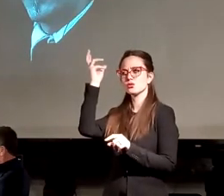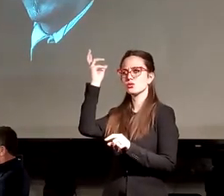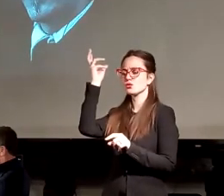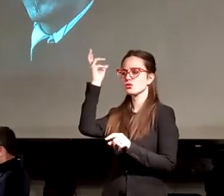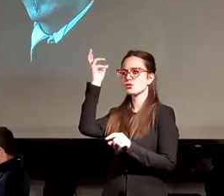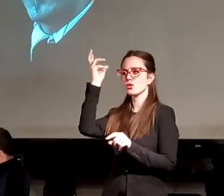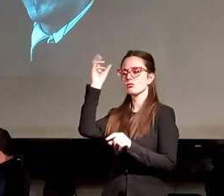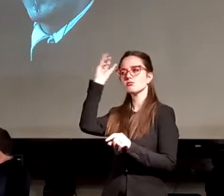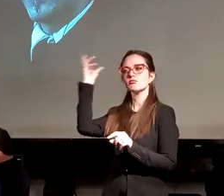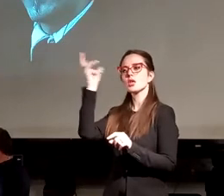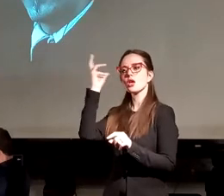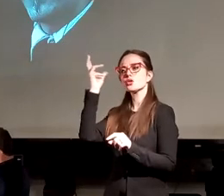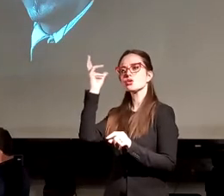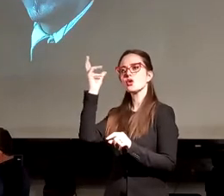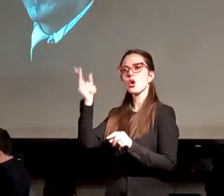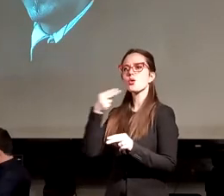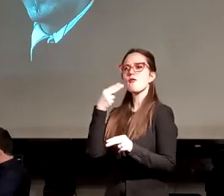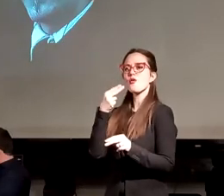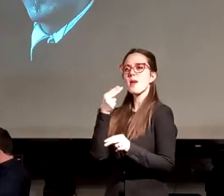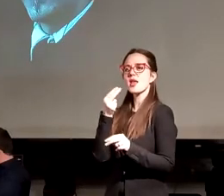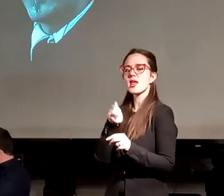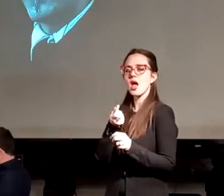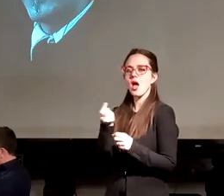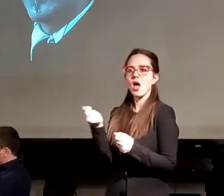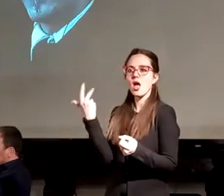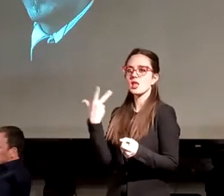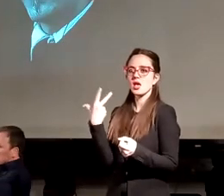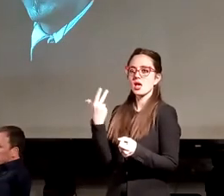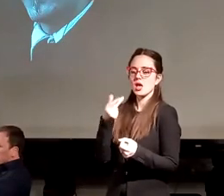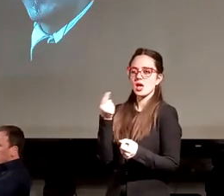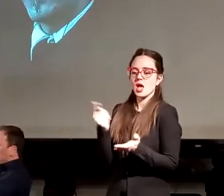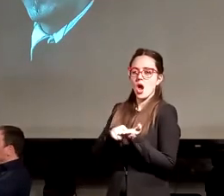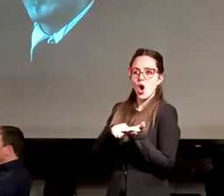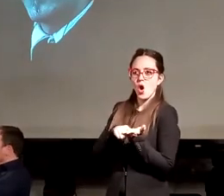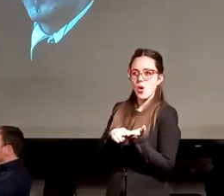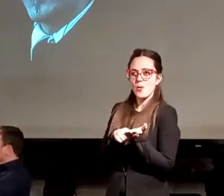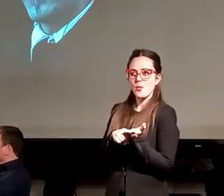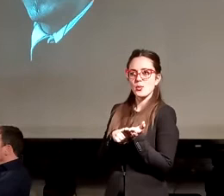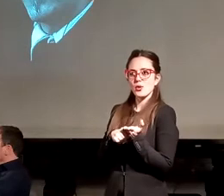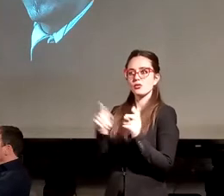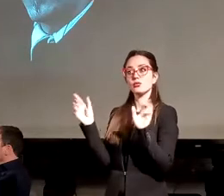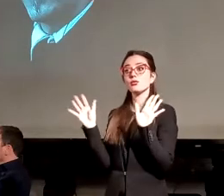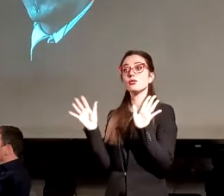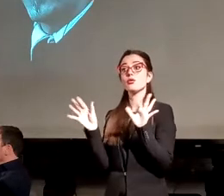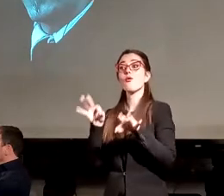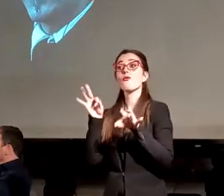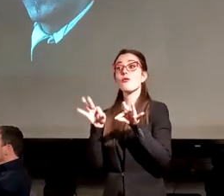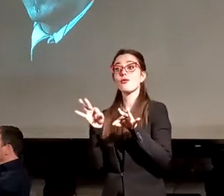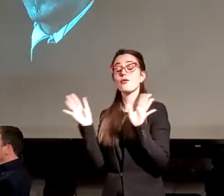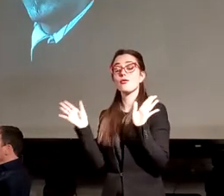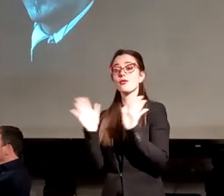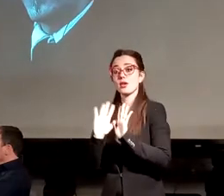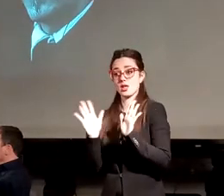come in una fumeria d'oppio in un film a me molto caro e c'era una volta in america